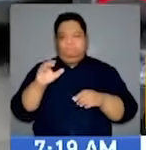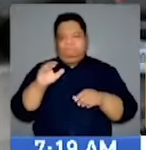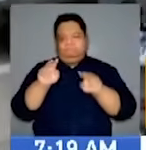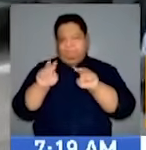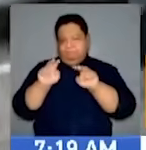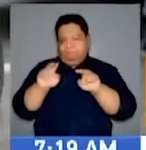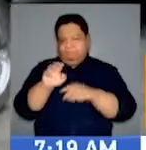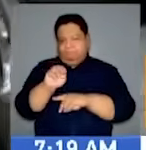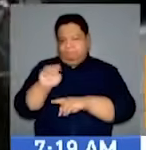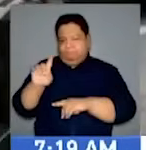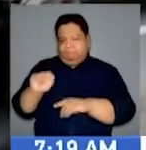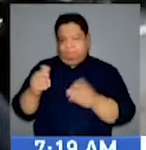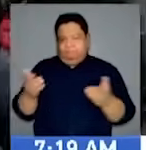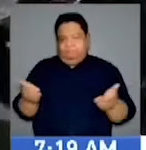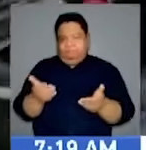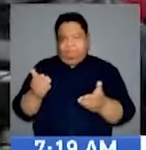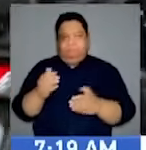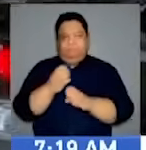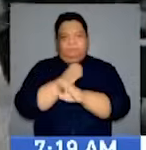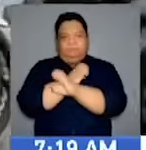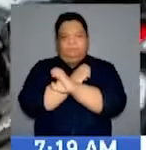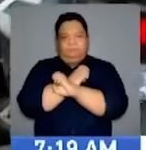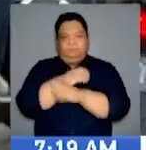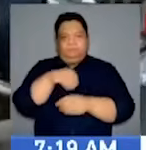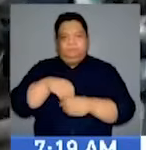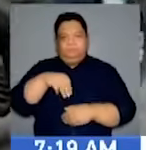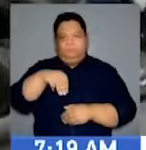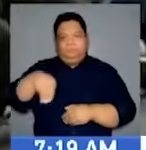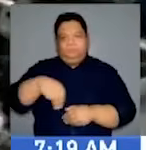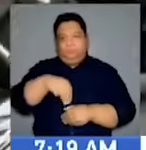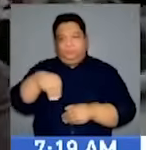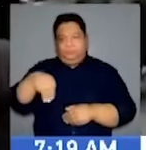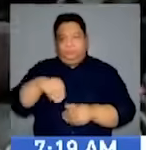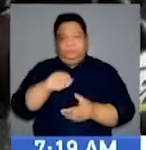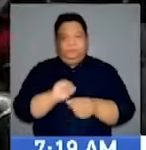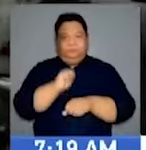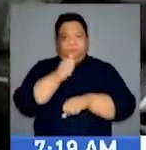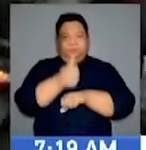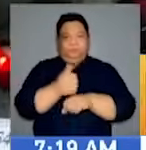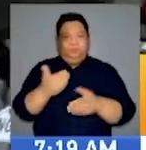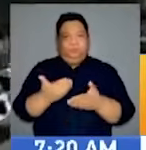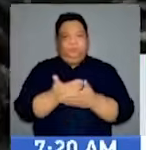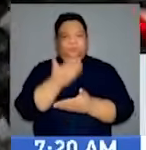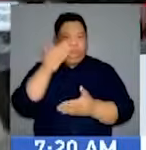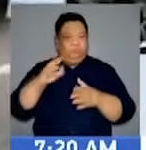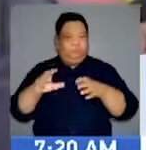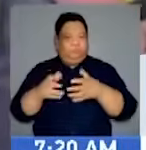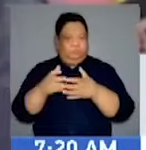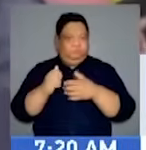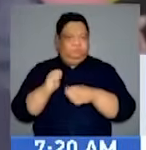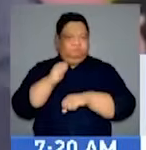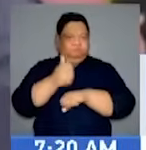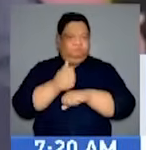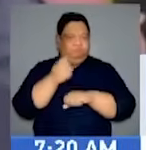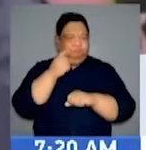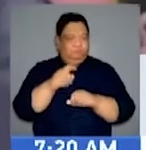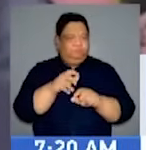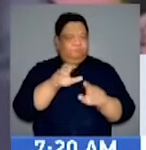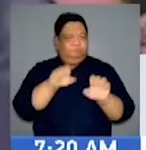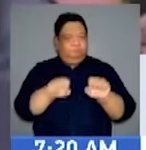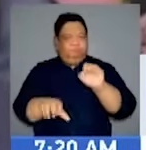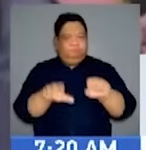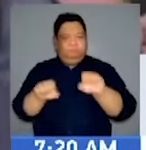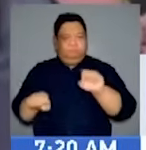ng EDSA Mandaluyong sa binuo nila na bagong strike force. Inilunsad ngayong umaga ang MMDA